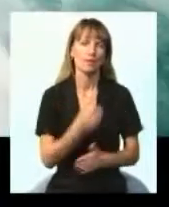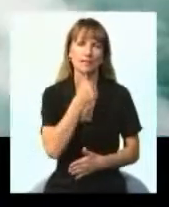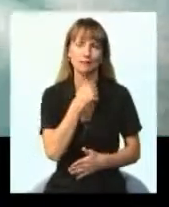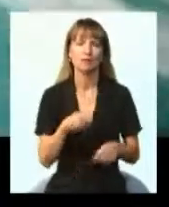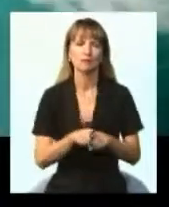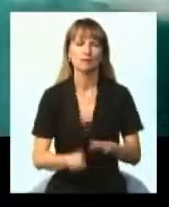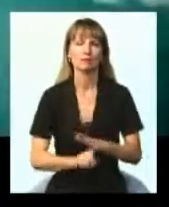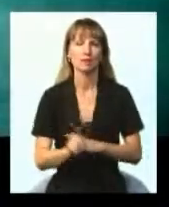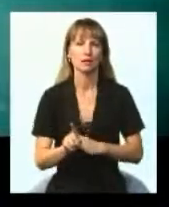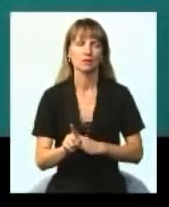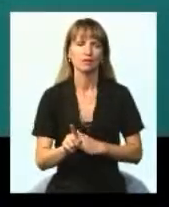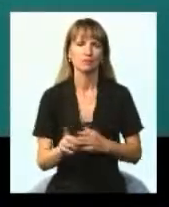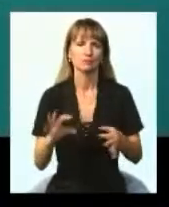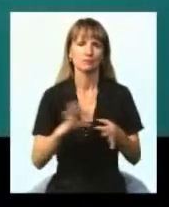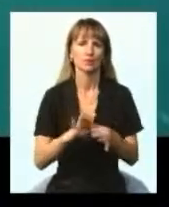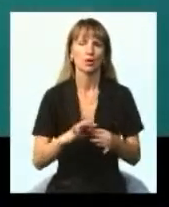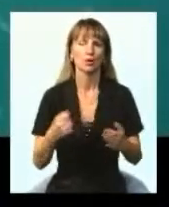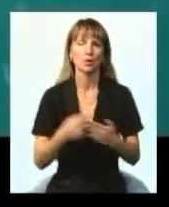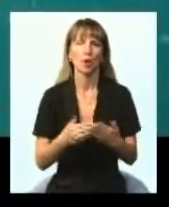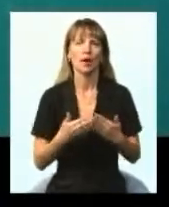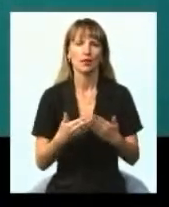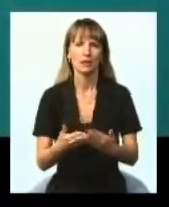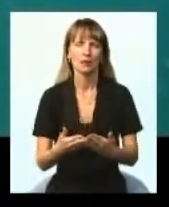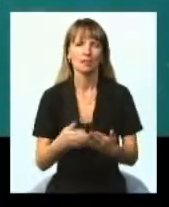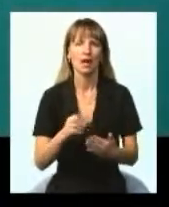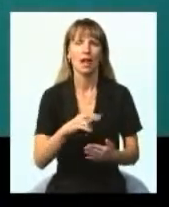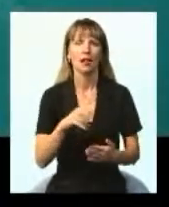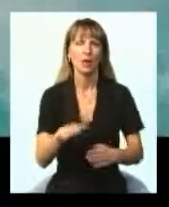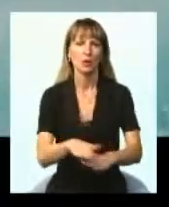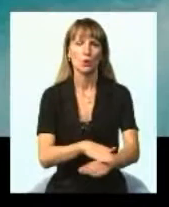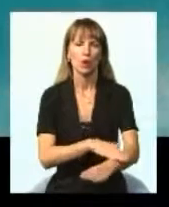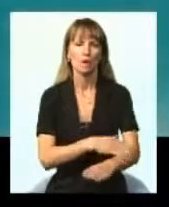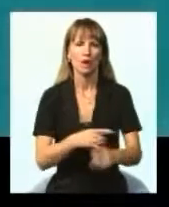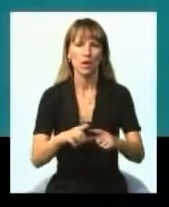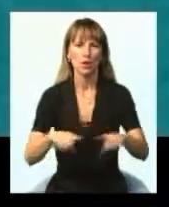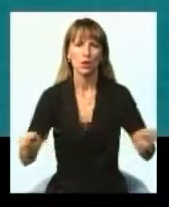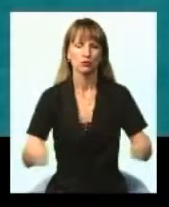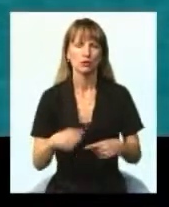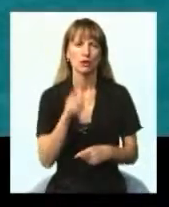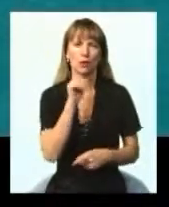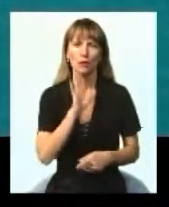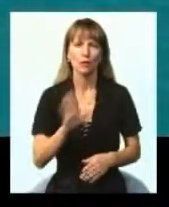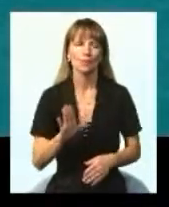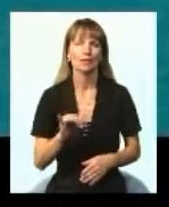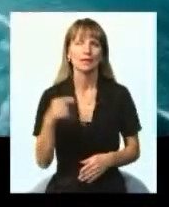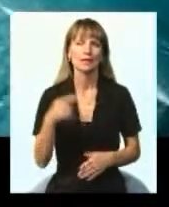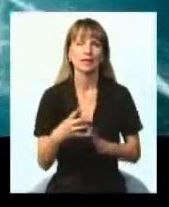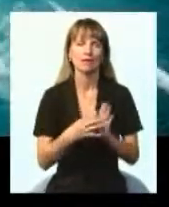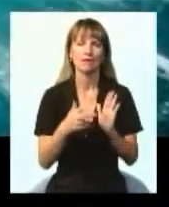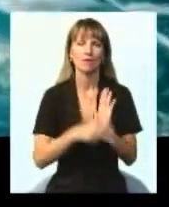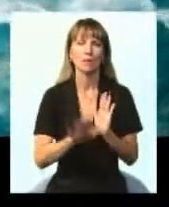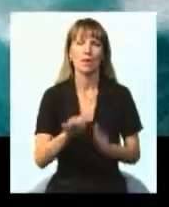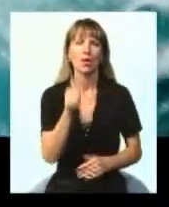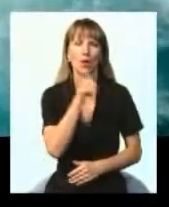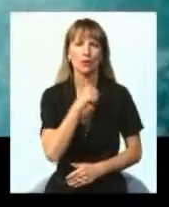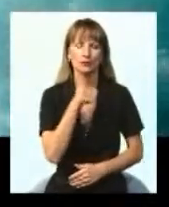Так вони почали прикріплювати дошки для серфінгу до катерів. Але довгі й масивні дошки були не дуже зручні. І в